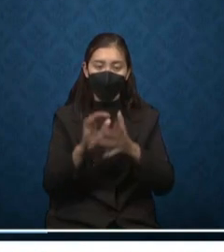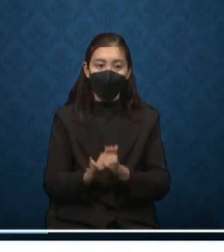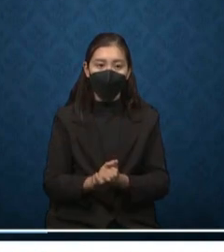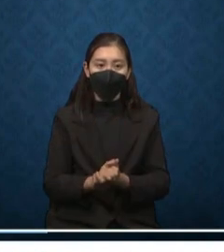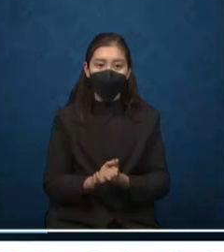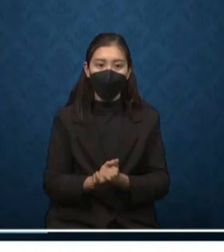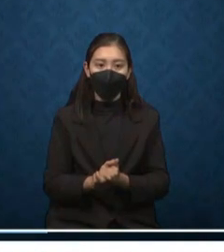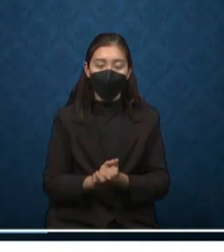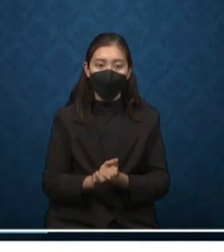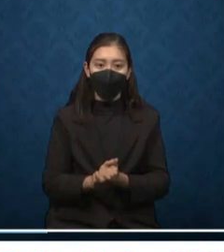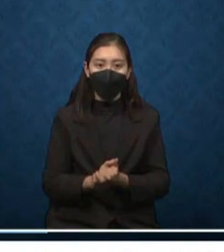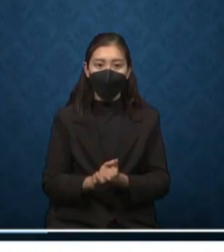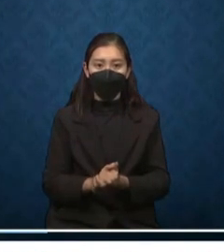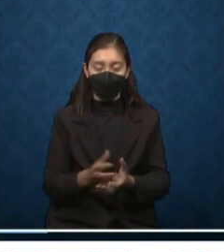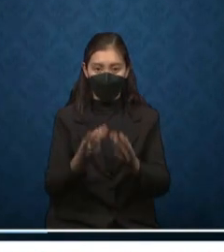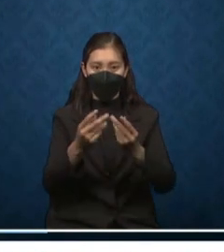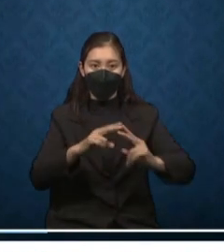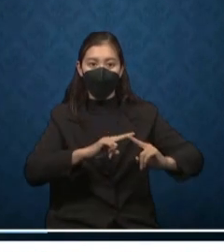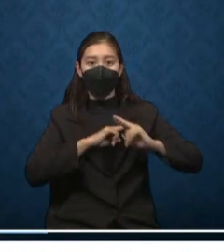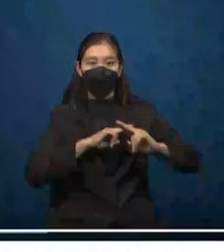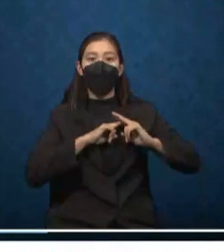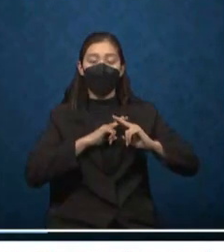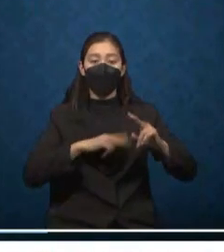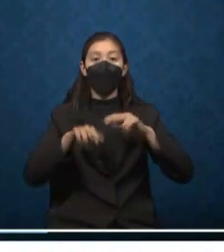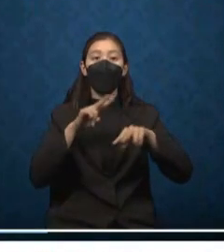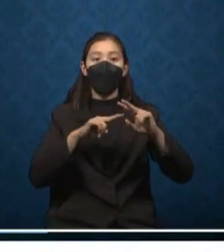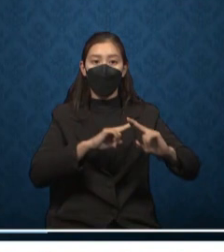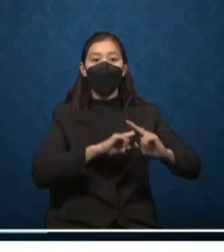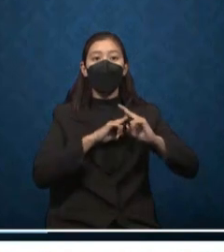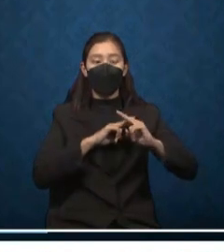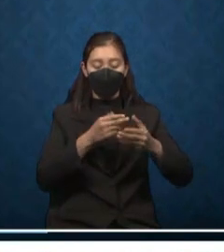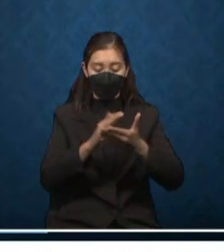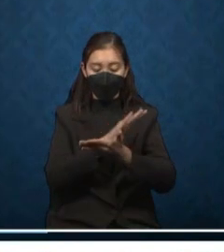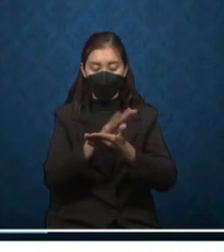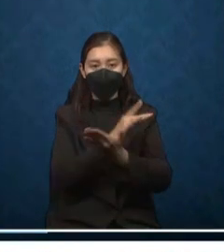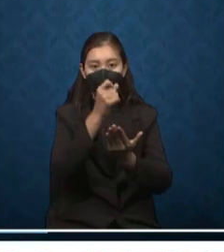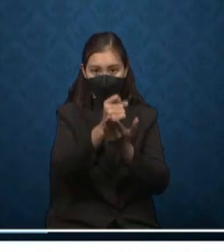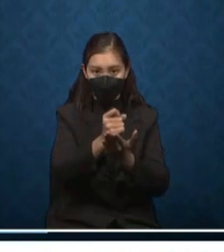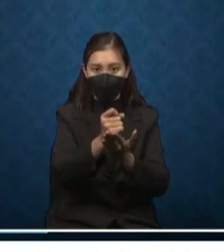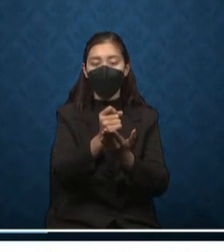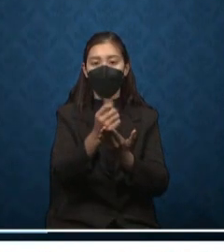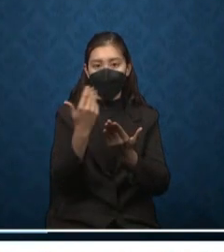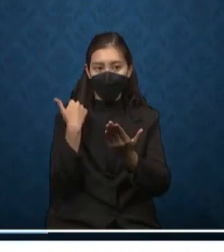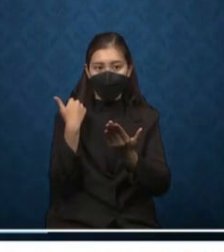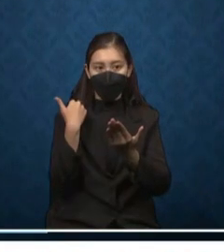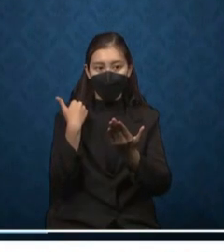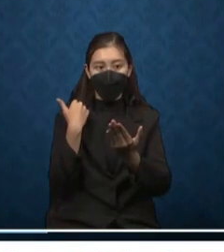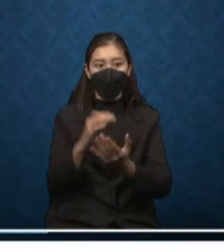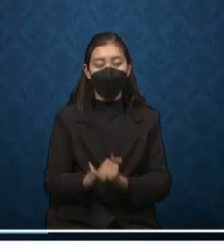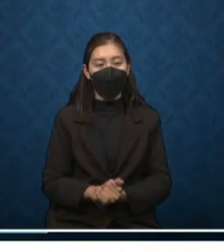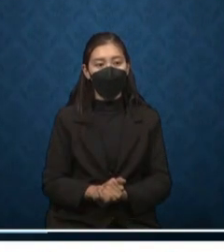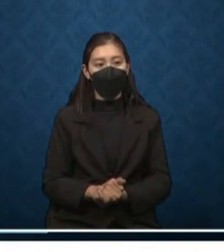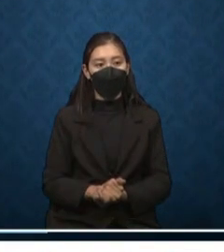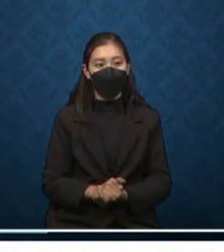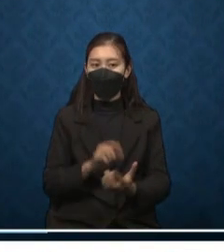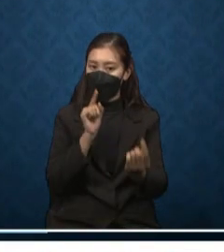ที่ที่เป็นพื้นที่เอกชนนะครับพื้นที่ครอบครองโดยมีเอกสารสิทธิ์ของเอกชนโดยชอบด้วยกฎหมายนั้นภาพถัดไปเลยครับปรากฏว่าป่